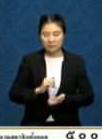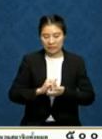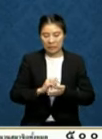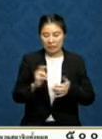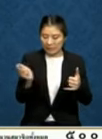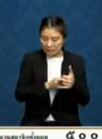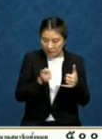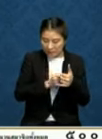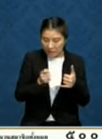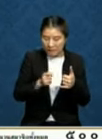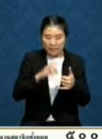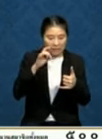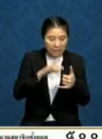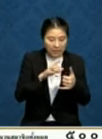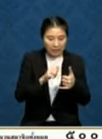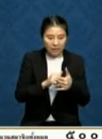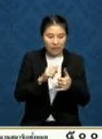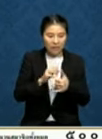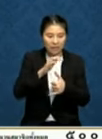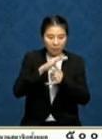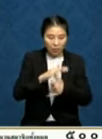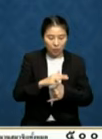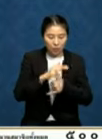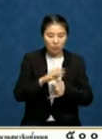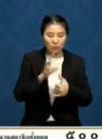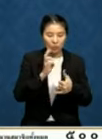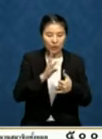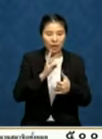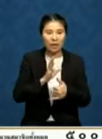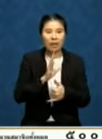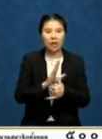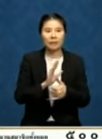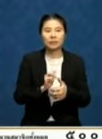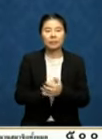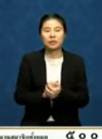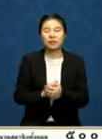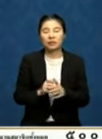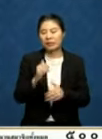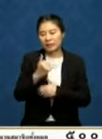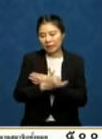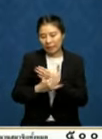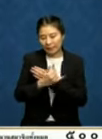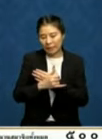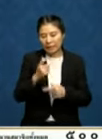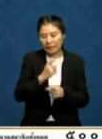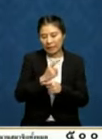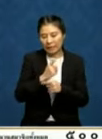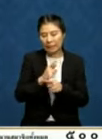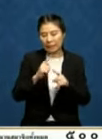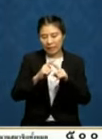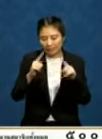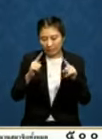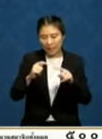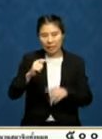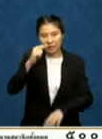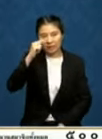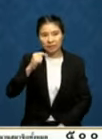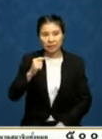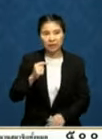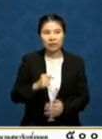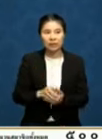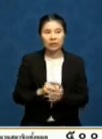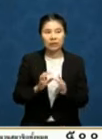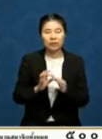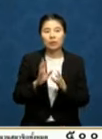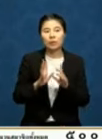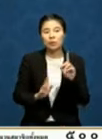ดการในต่างประเทศนะเราจะเห็นถึงข้อเท็จจริงในการทำโทษเด็กว่าแตกต่างจากประเทศไทยค่ะจากการวิจัยของยูนิเซฟค่ะและสำนักสถิ